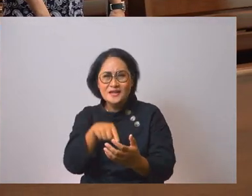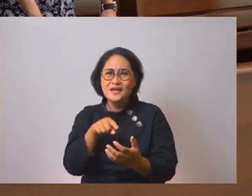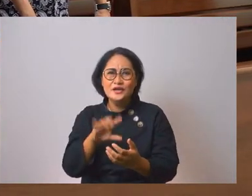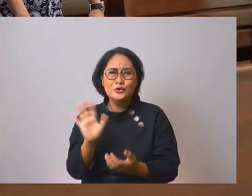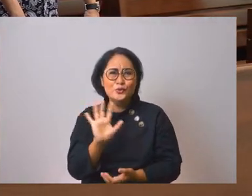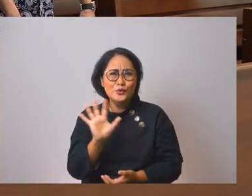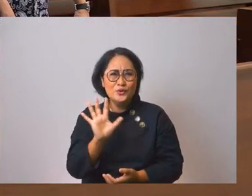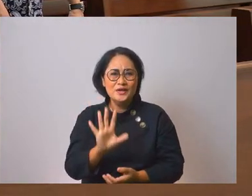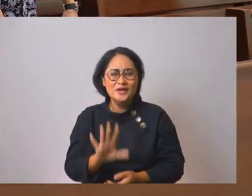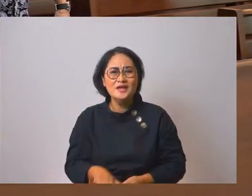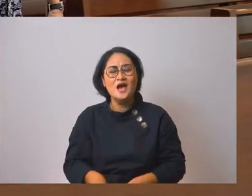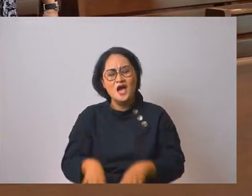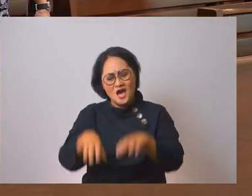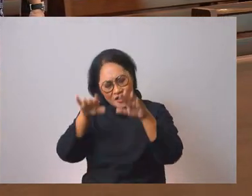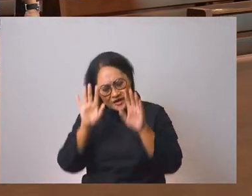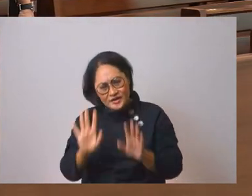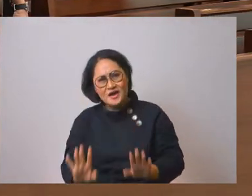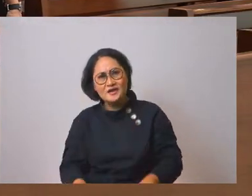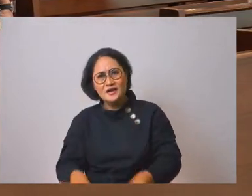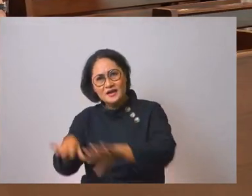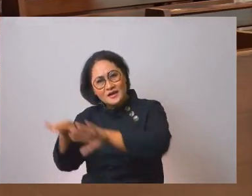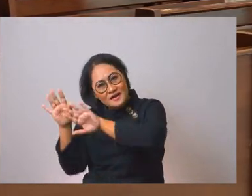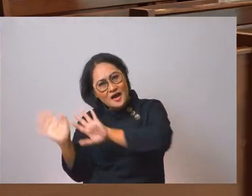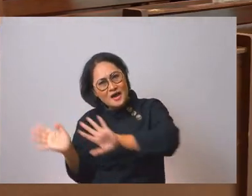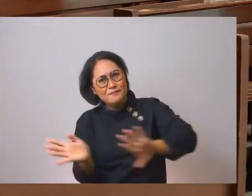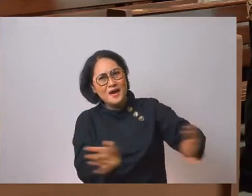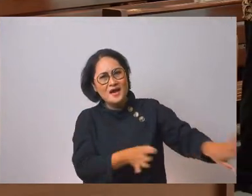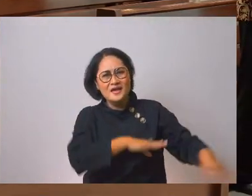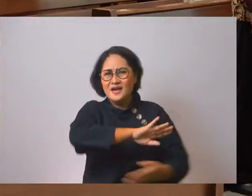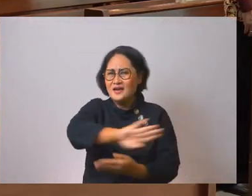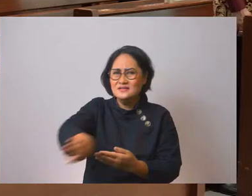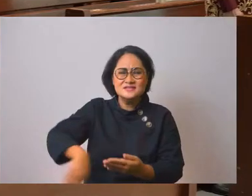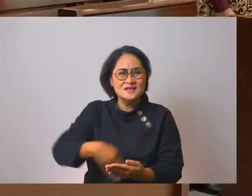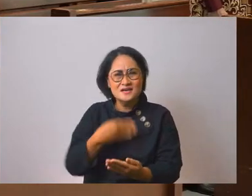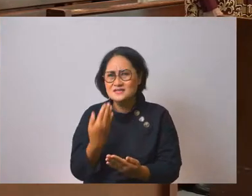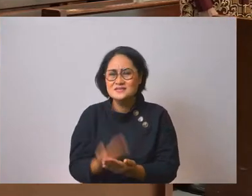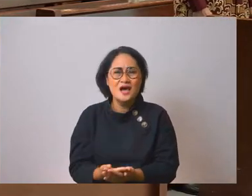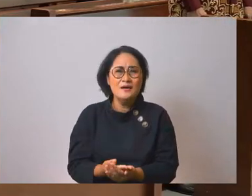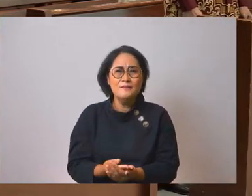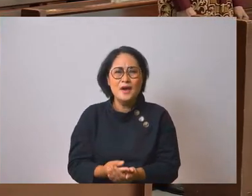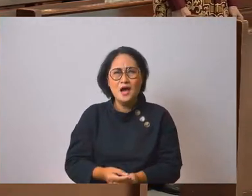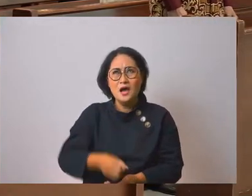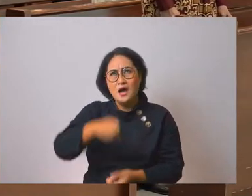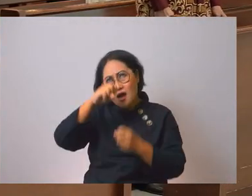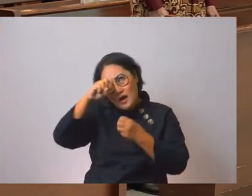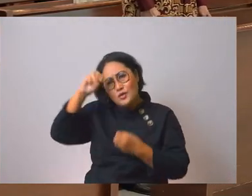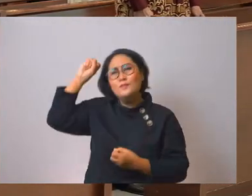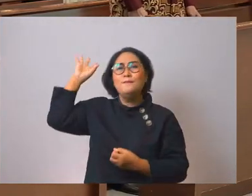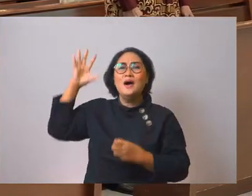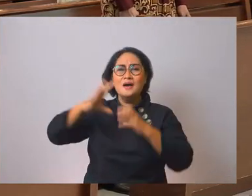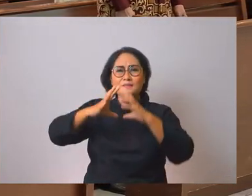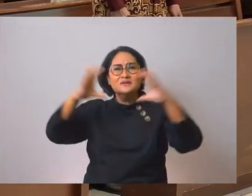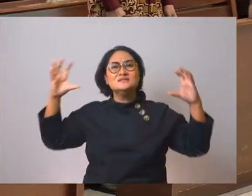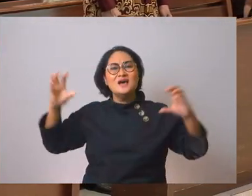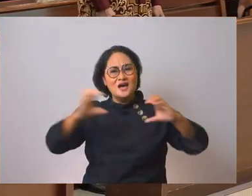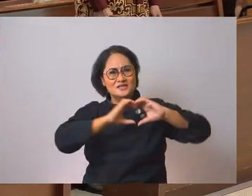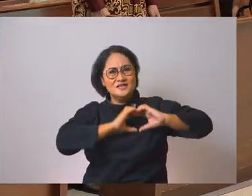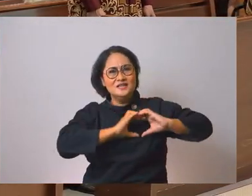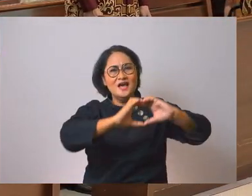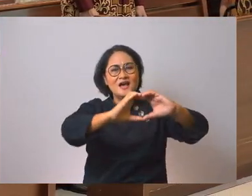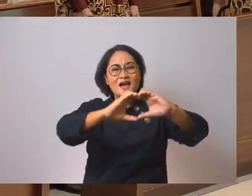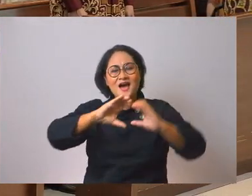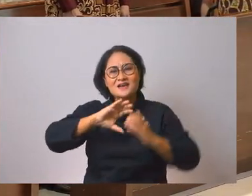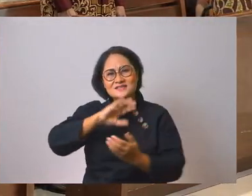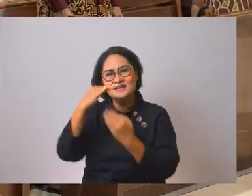di dunia. Rendahkanlah baikkan sesama, lupa besar